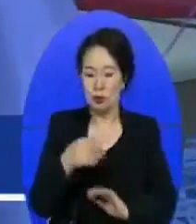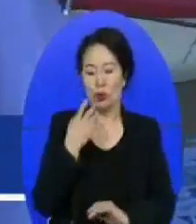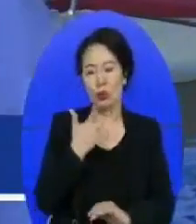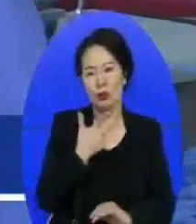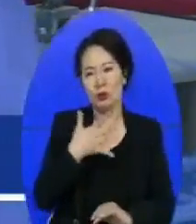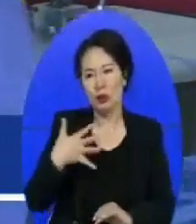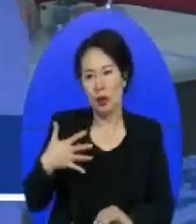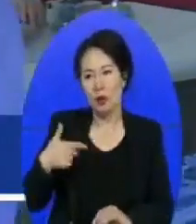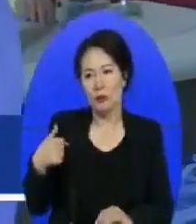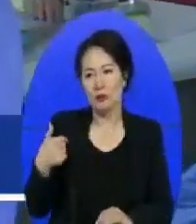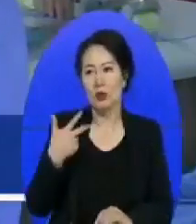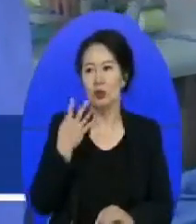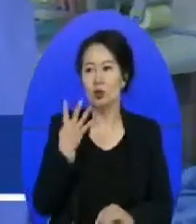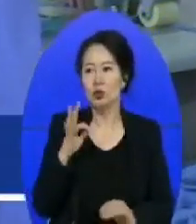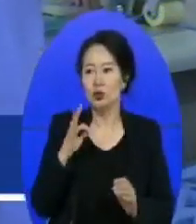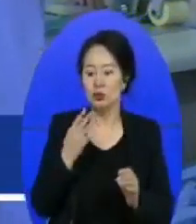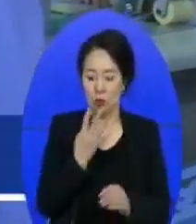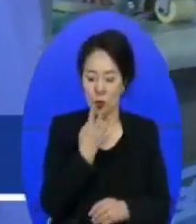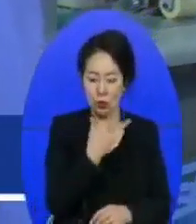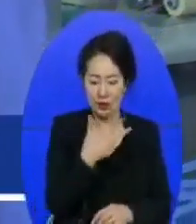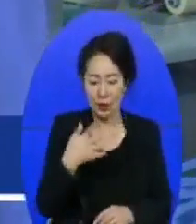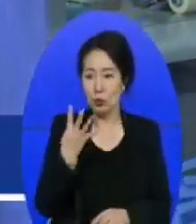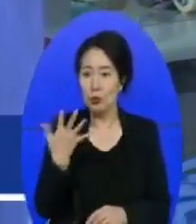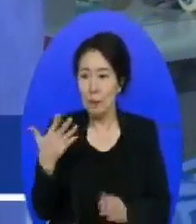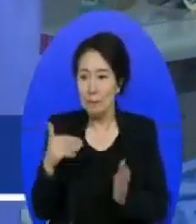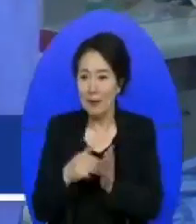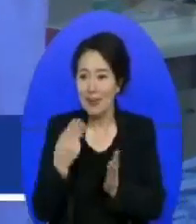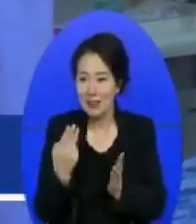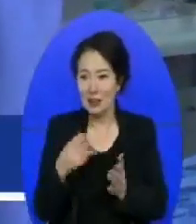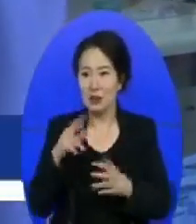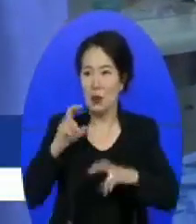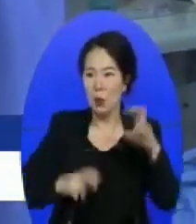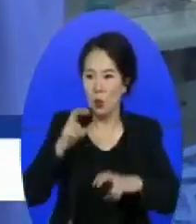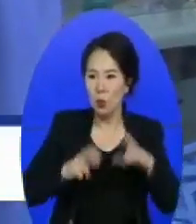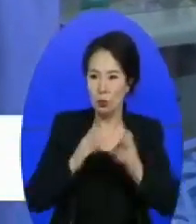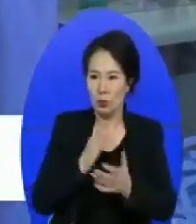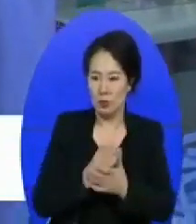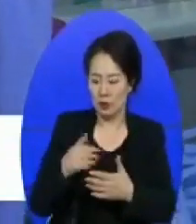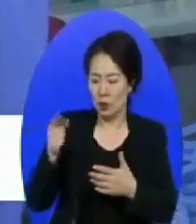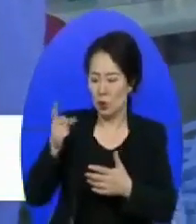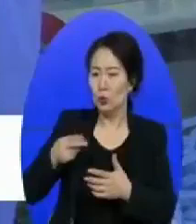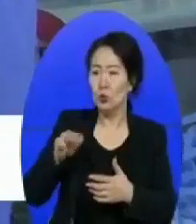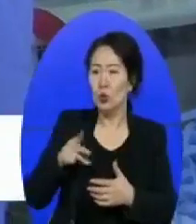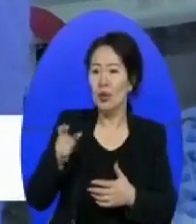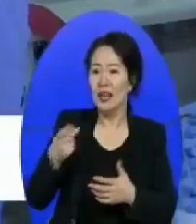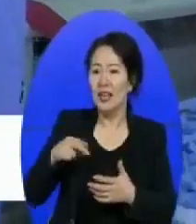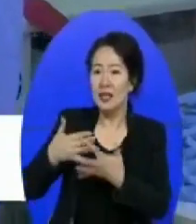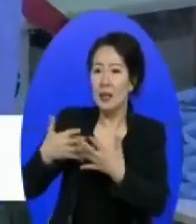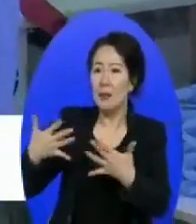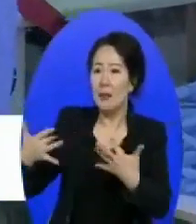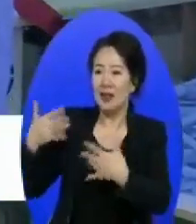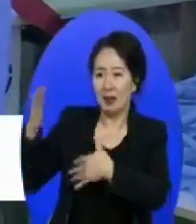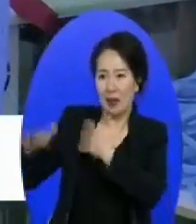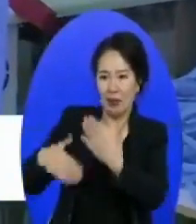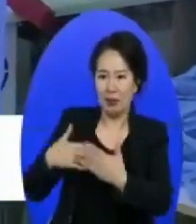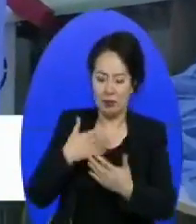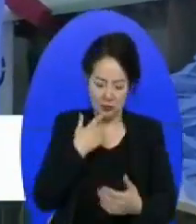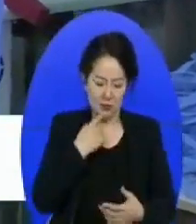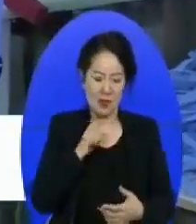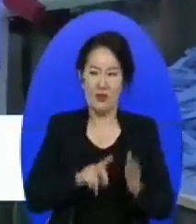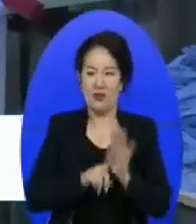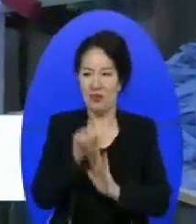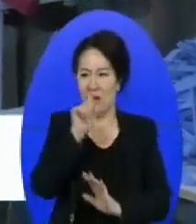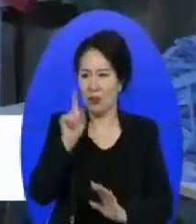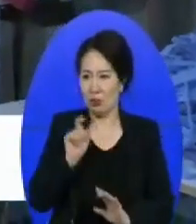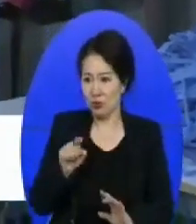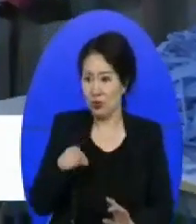амны хаалт өдөртөө үйлдвэрлэж байна. За хамгийн гол нь одоо түүхийн эдийн хөдлөлт бас хүндрэлтэй нөхцөлөд үүссэн гэдгийг бол их